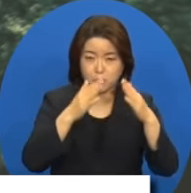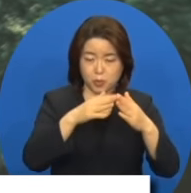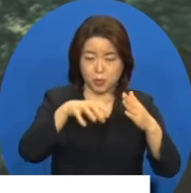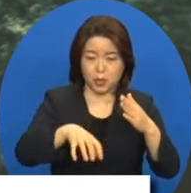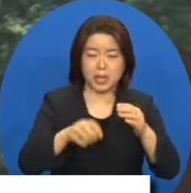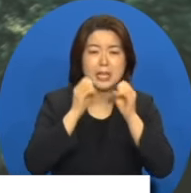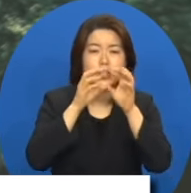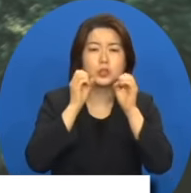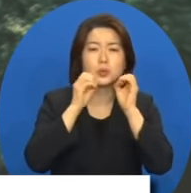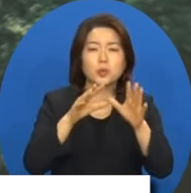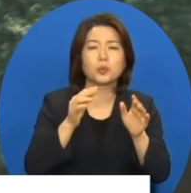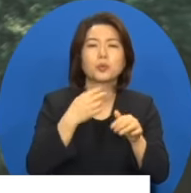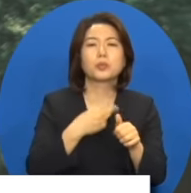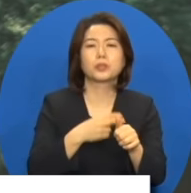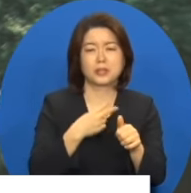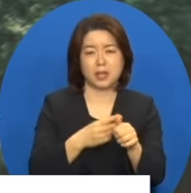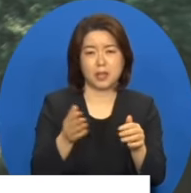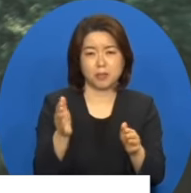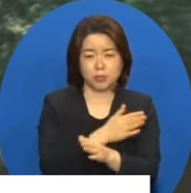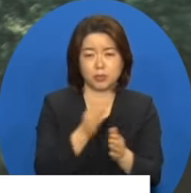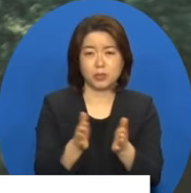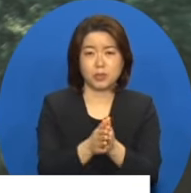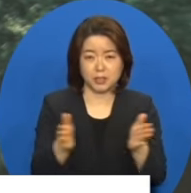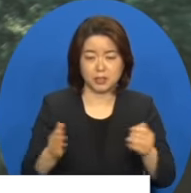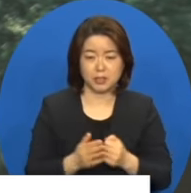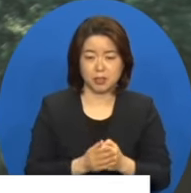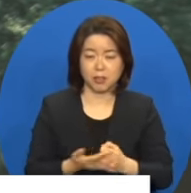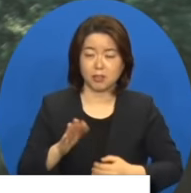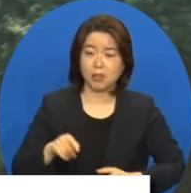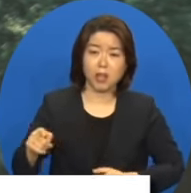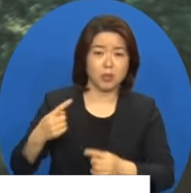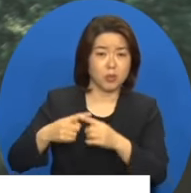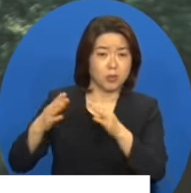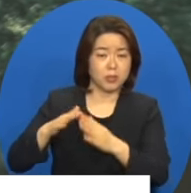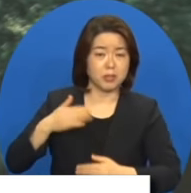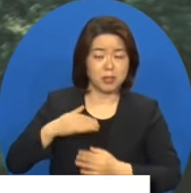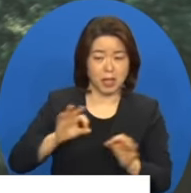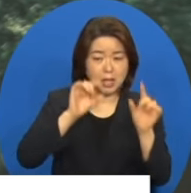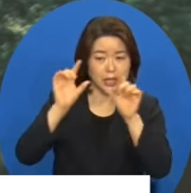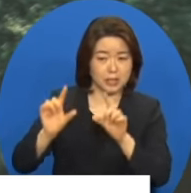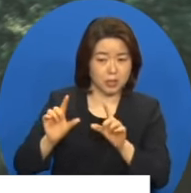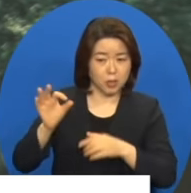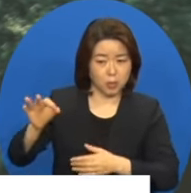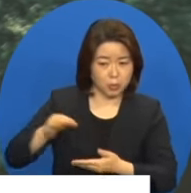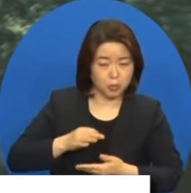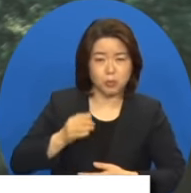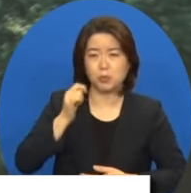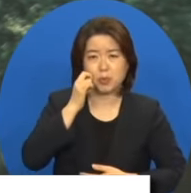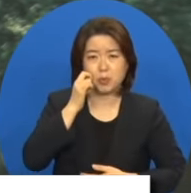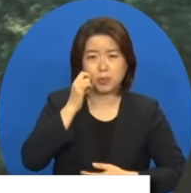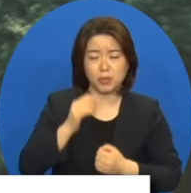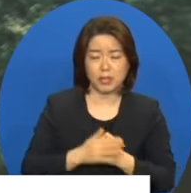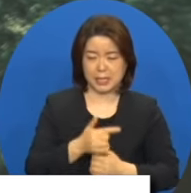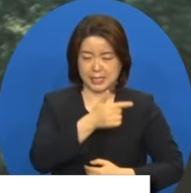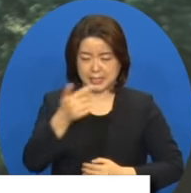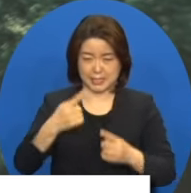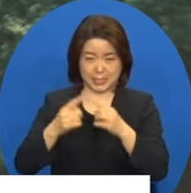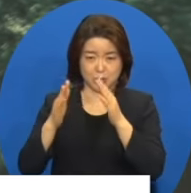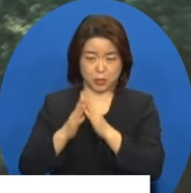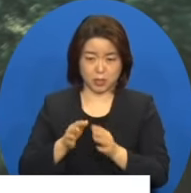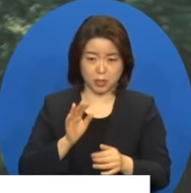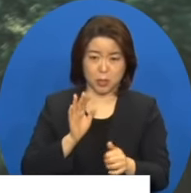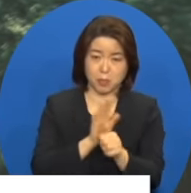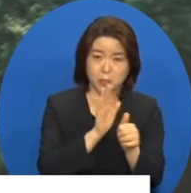시작을 했습니다. 그 교회에서는 제 생활비를 줄 수가 없었습니다. 큰 교회에서 보내주는 선교비로